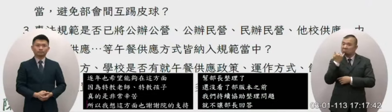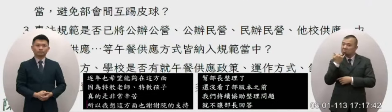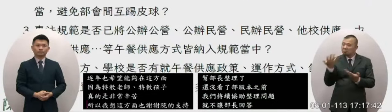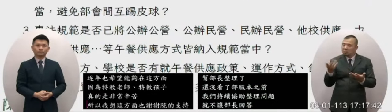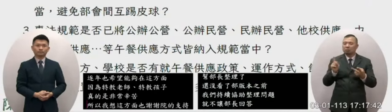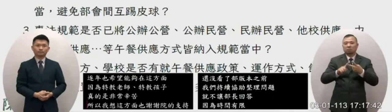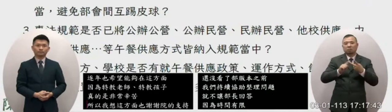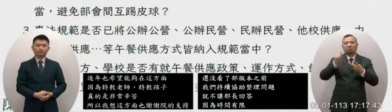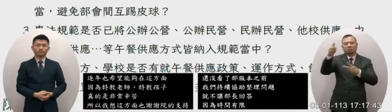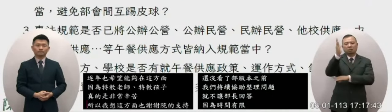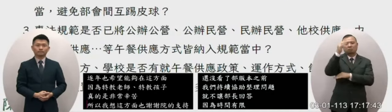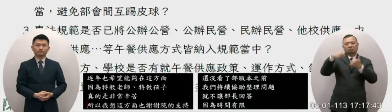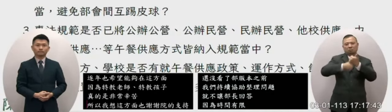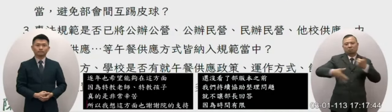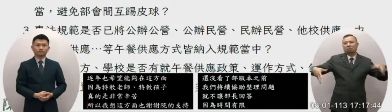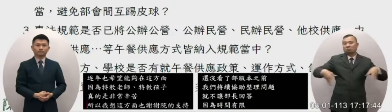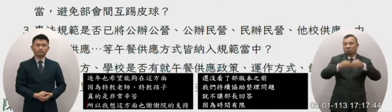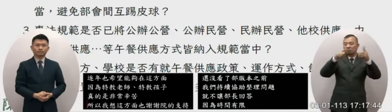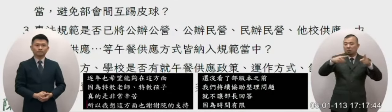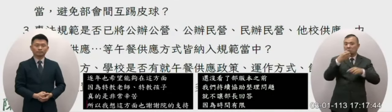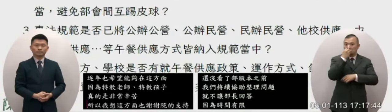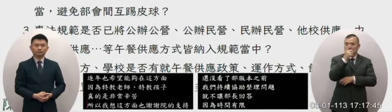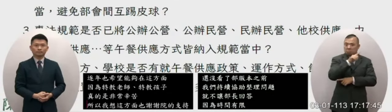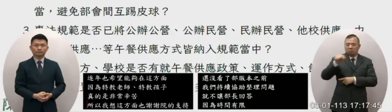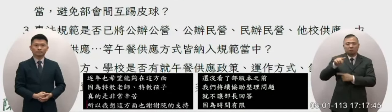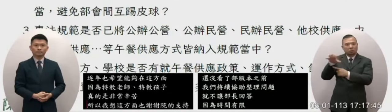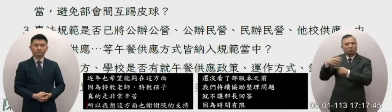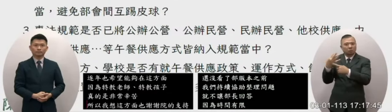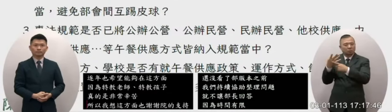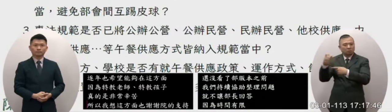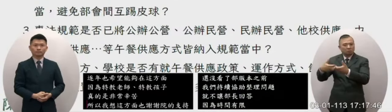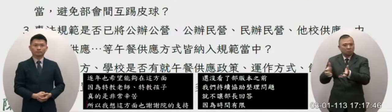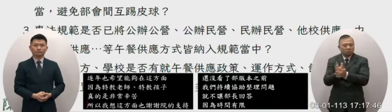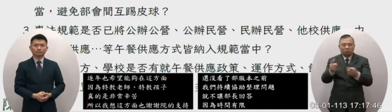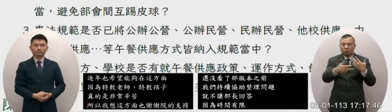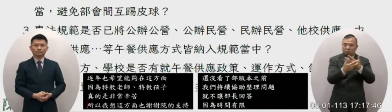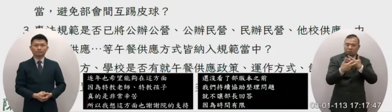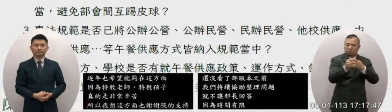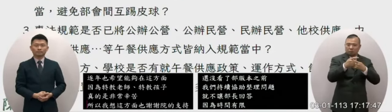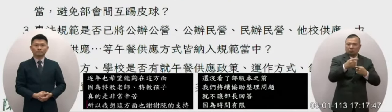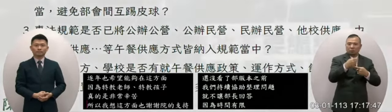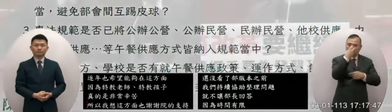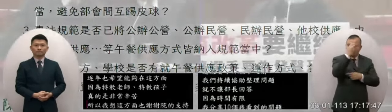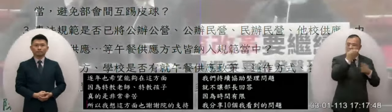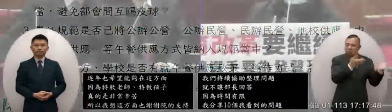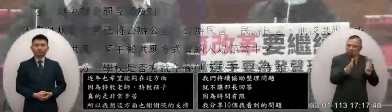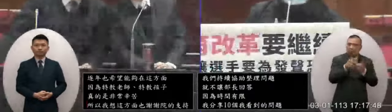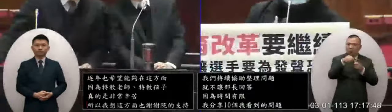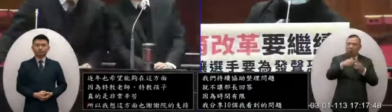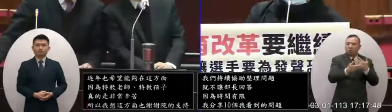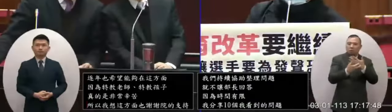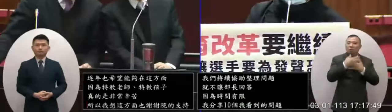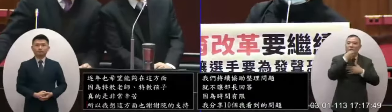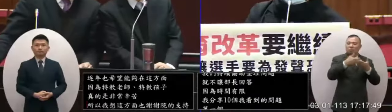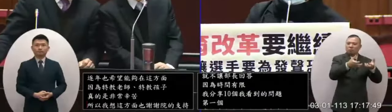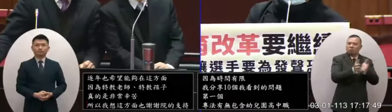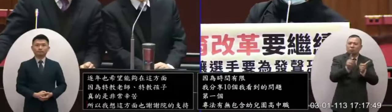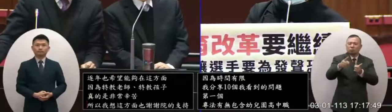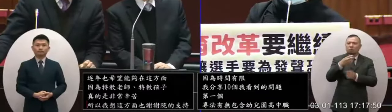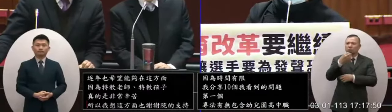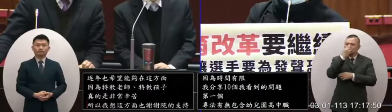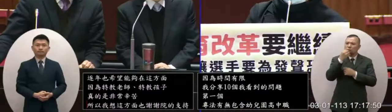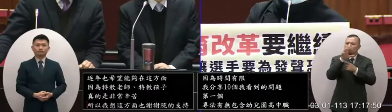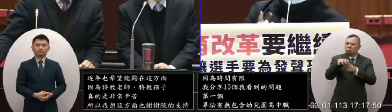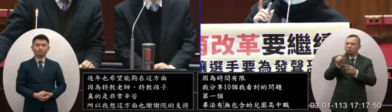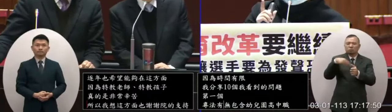分，因为有没有可能食材是跟农业部有关，卫生管理跟卫福部有关，可是我们在食农教育法里面已经实施的食农教育法里面看到一